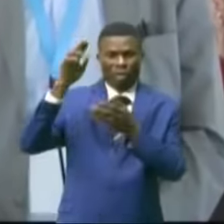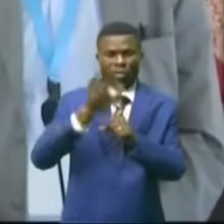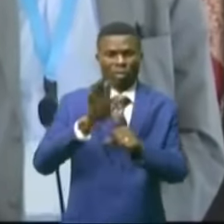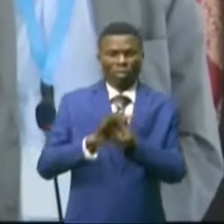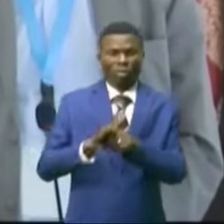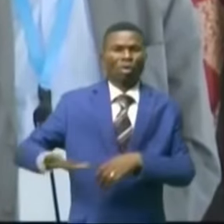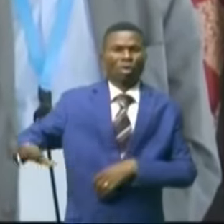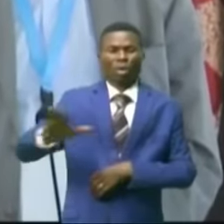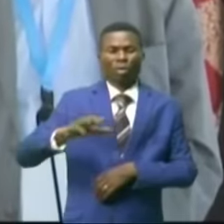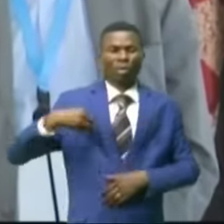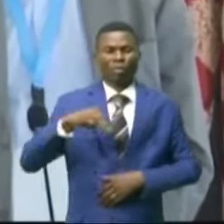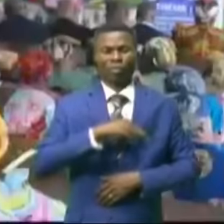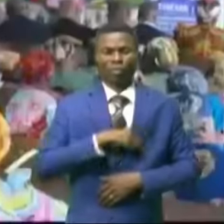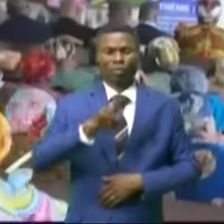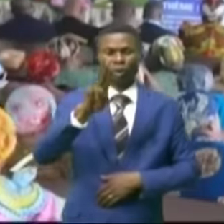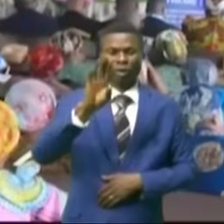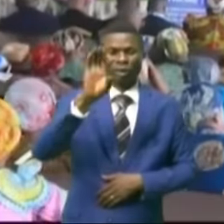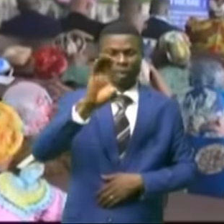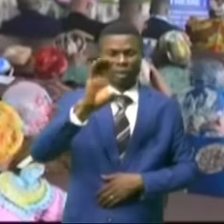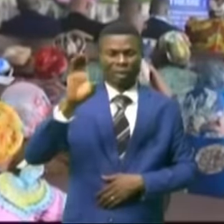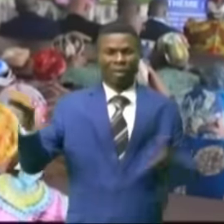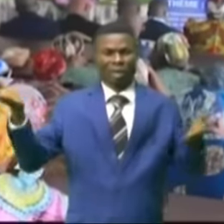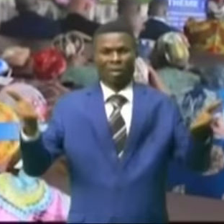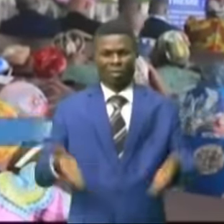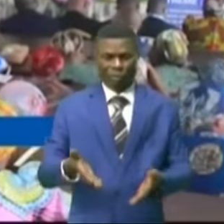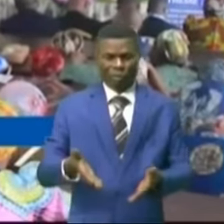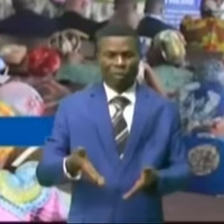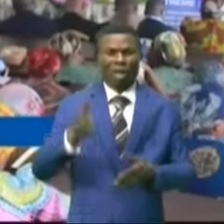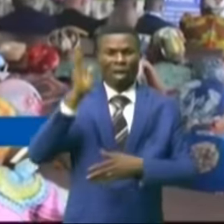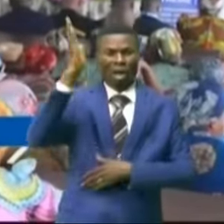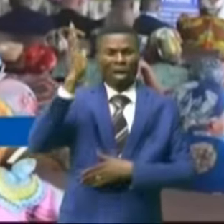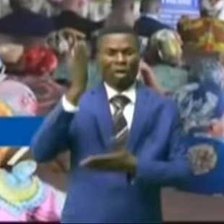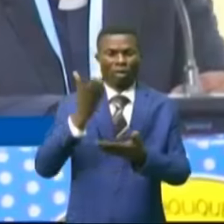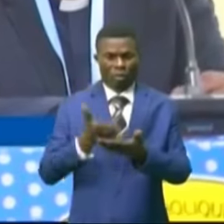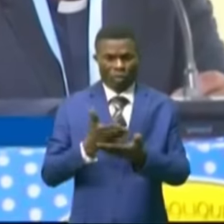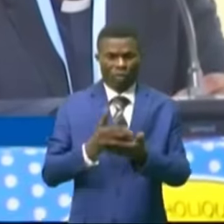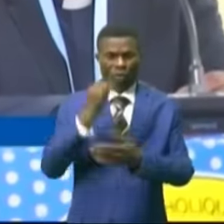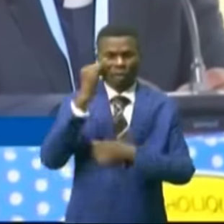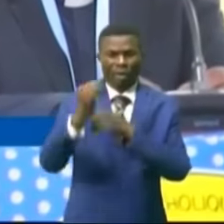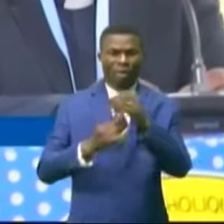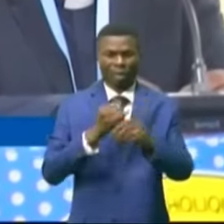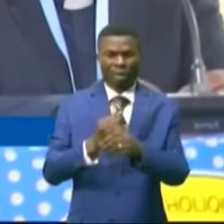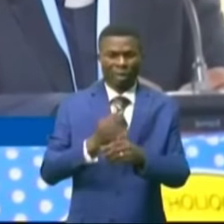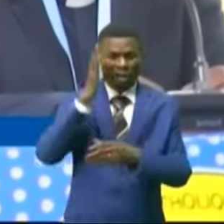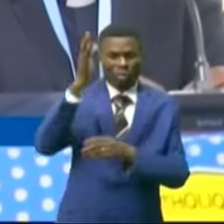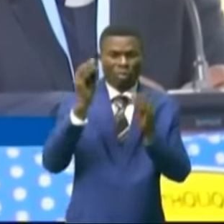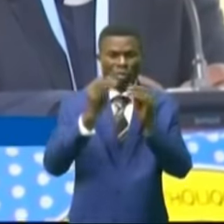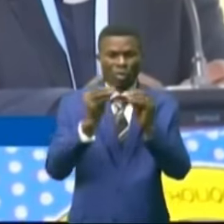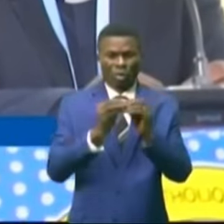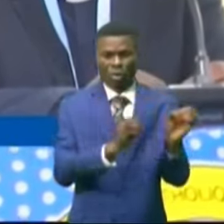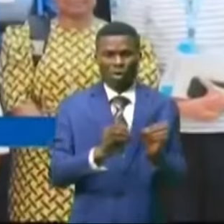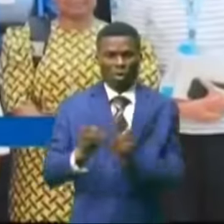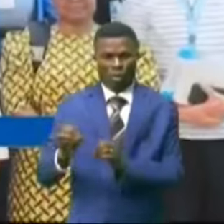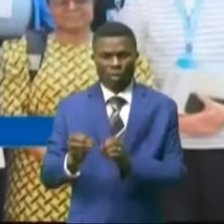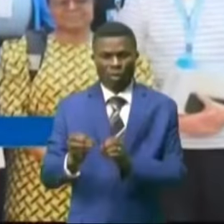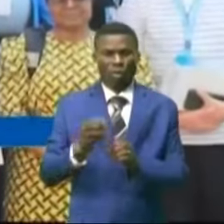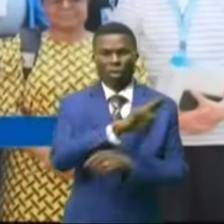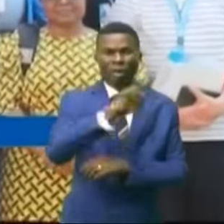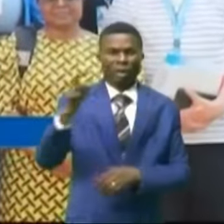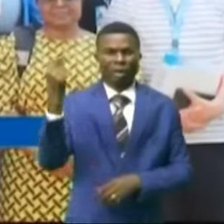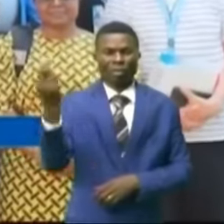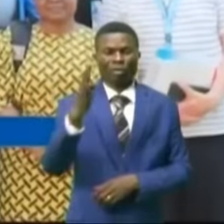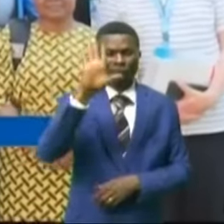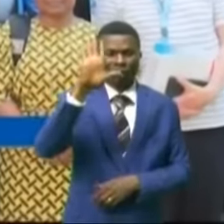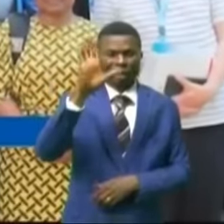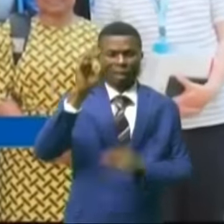pays membres de l'UCC y ont pris part à ces assises internationales. Le prochain colloque aura lieu en 2025 dans